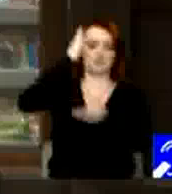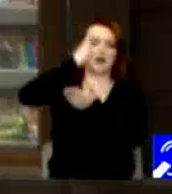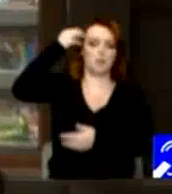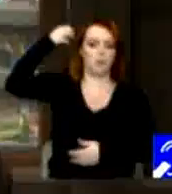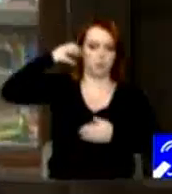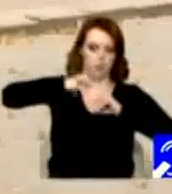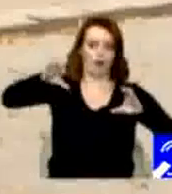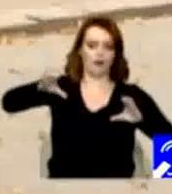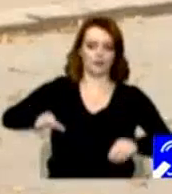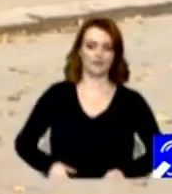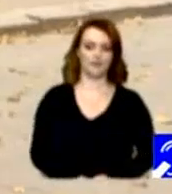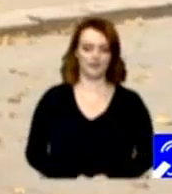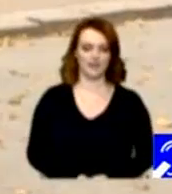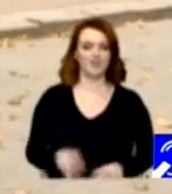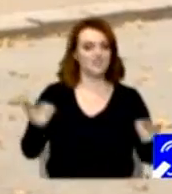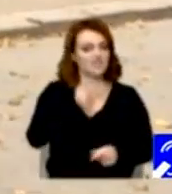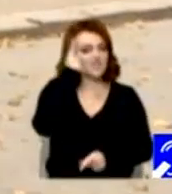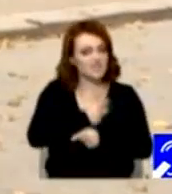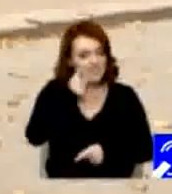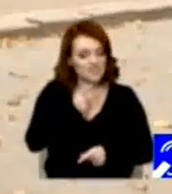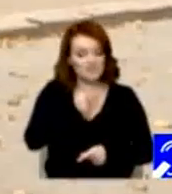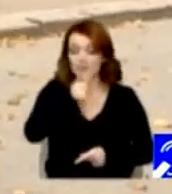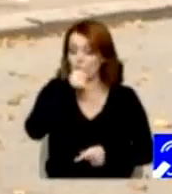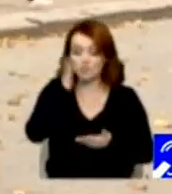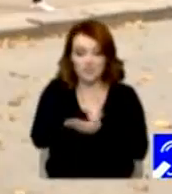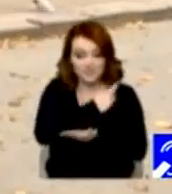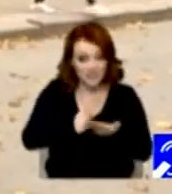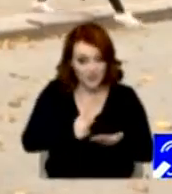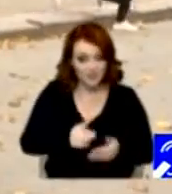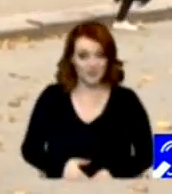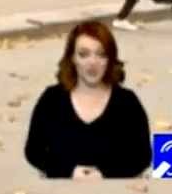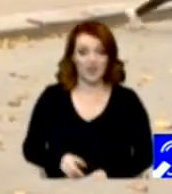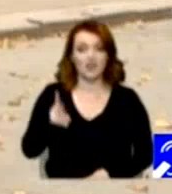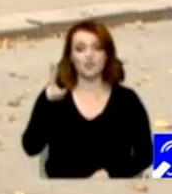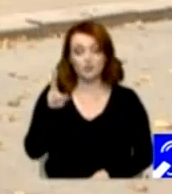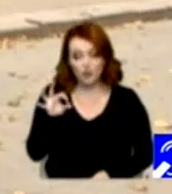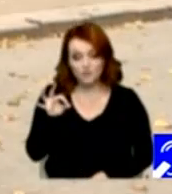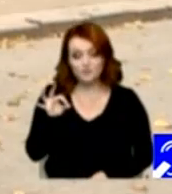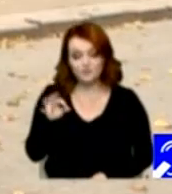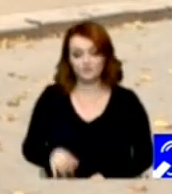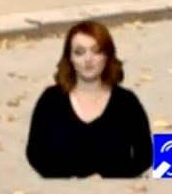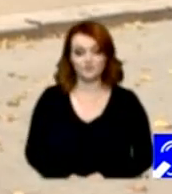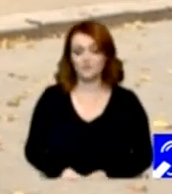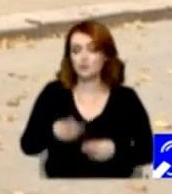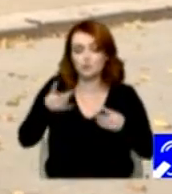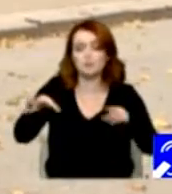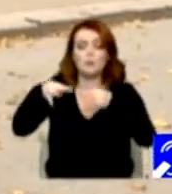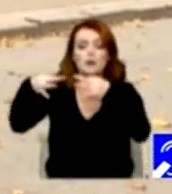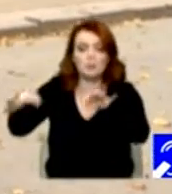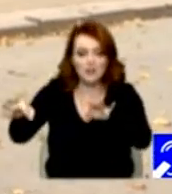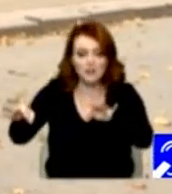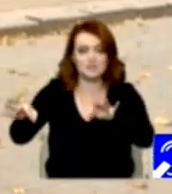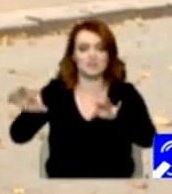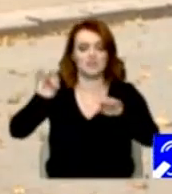în care vorbeste așa nu se poate dar nici de cum nu de viermi zi și